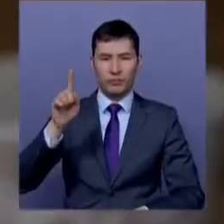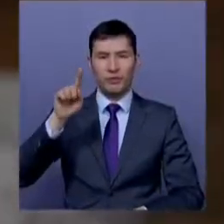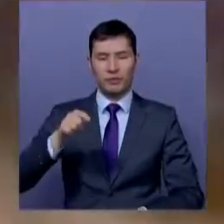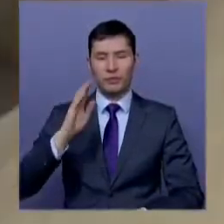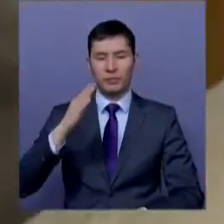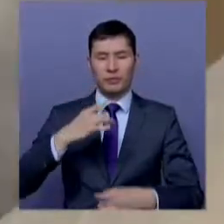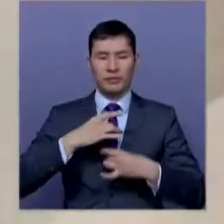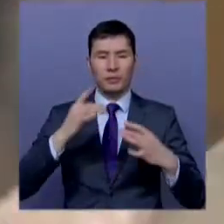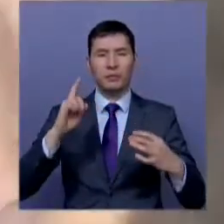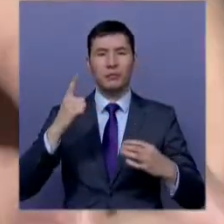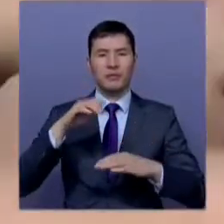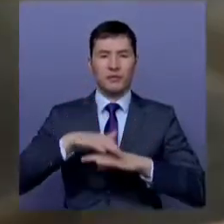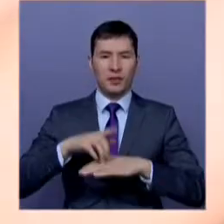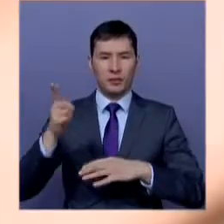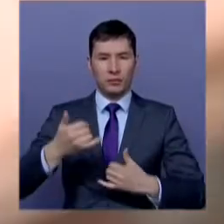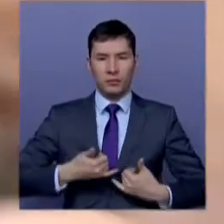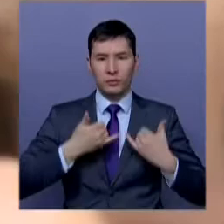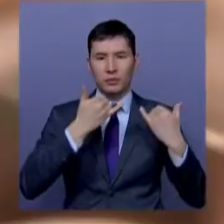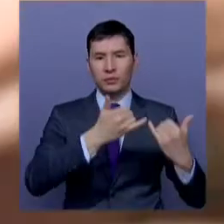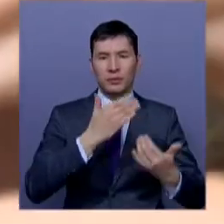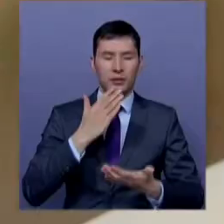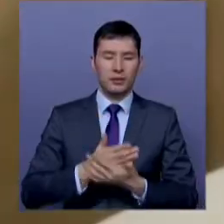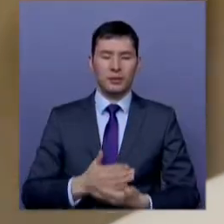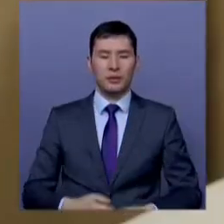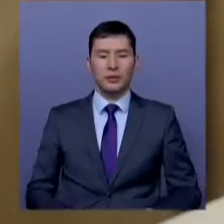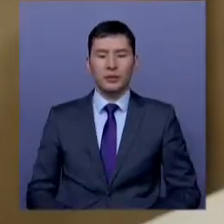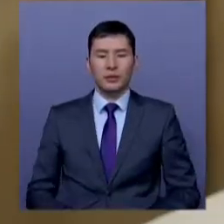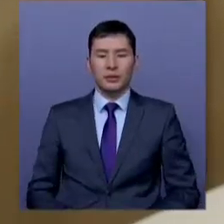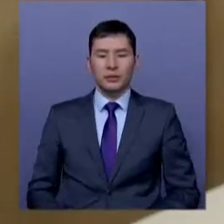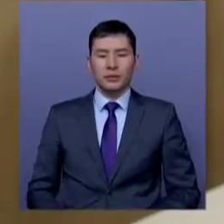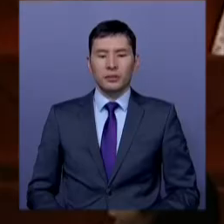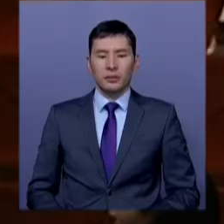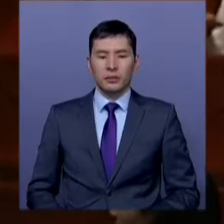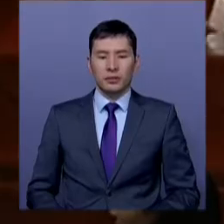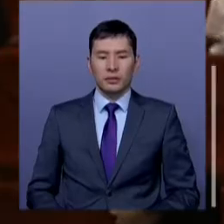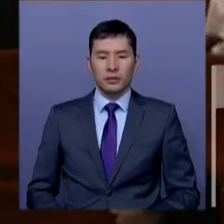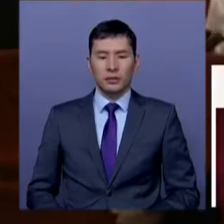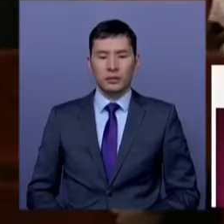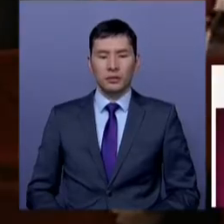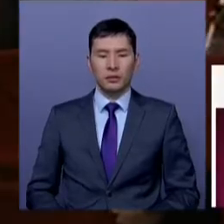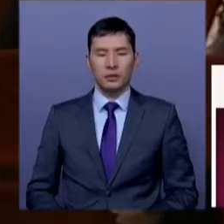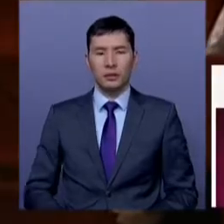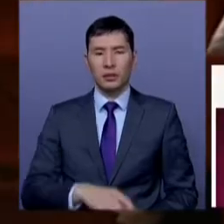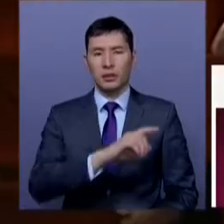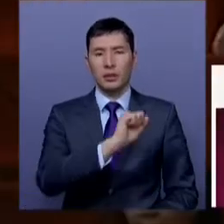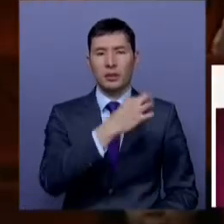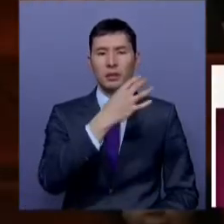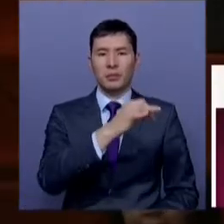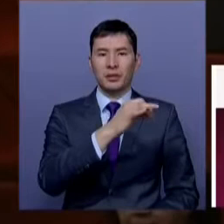ерекше. Ел-елде ескерткіштер ашылып, хакім Абайдың даналығы кеңінен насихатталуда. Абай десе ғұлама философ деп